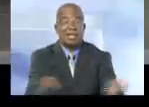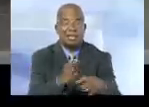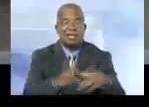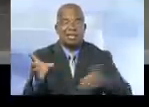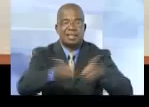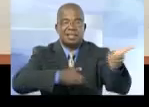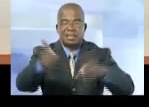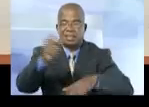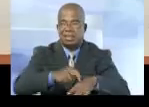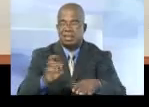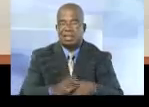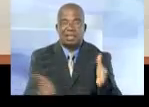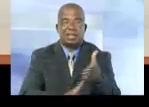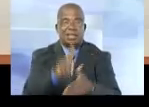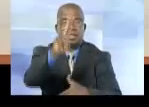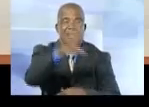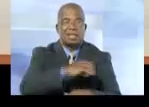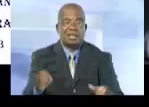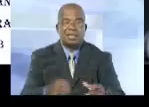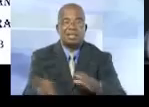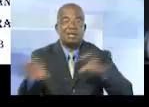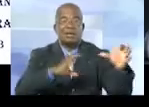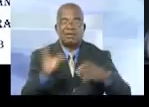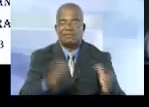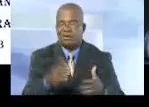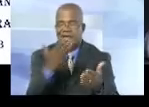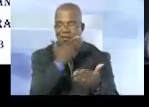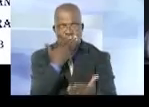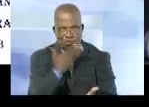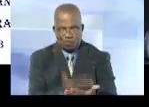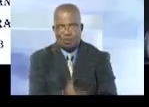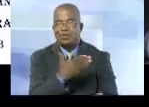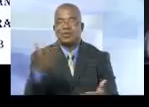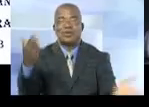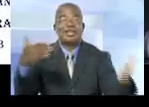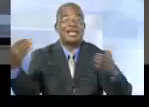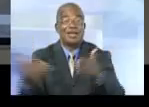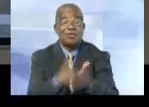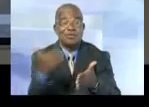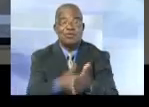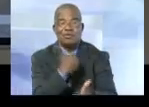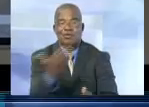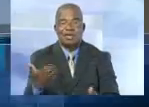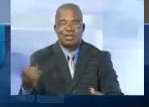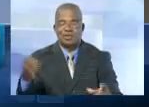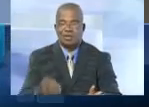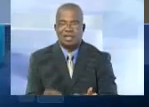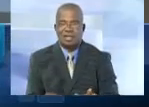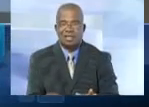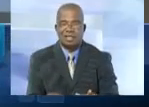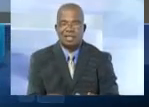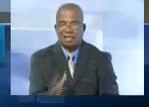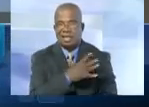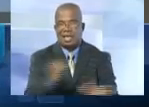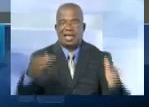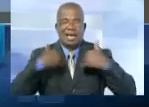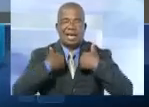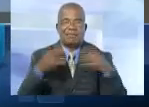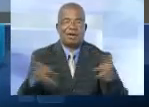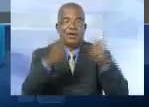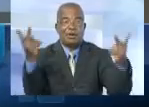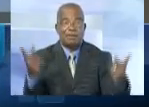l'université Félix Houphouët-Boigny de Cocody fait de la modernisation de la gouvernance une priorité. L'attribution d'un espace numérique de travail